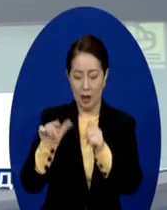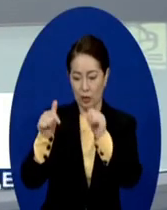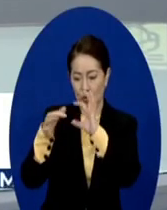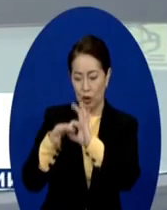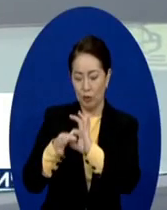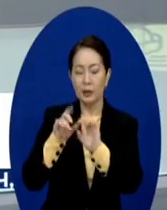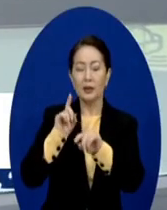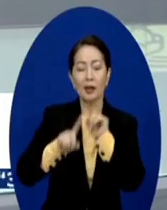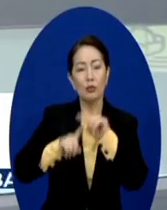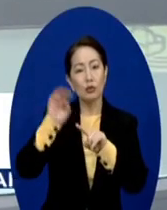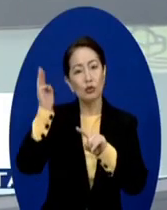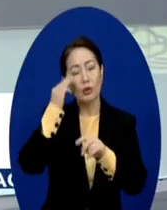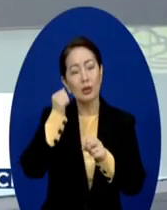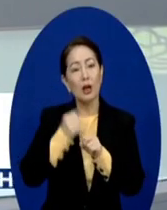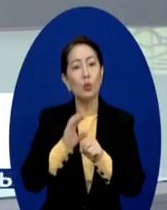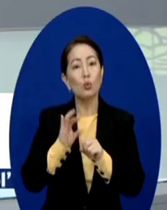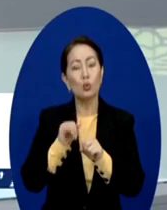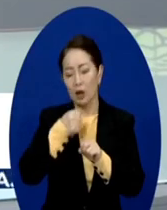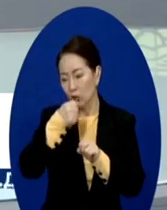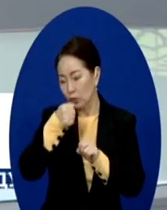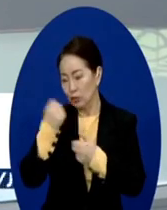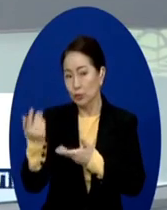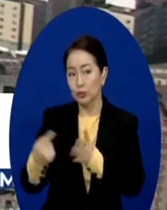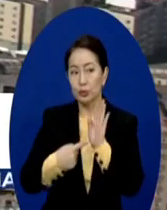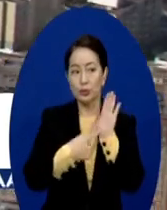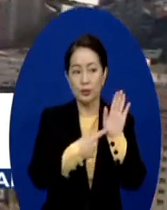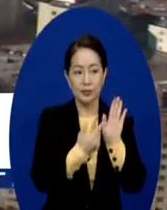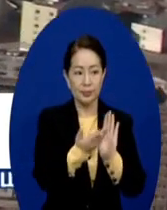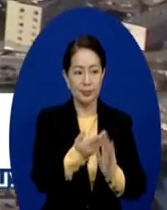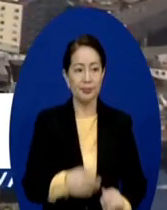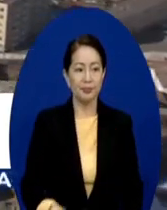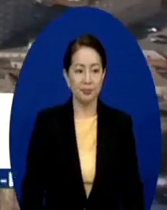чиглэлээр ямар тодорхой ажлууд хийх тухай сурвалжллаа.